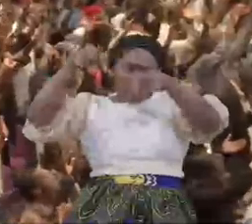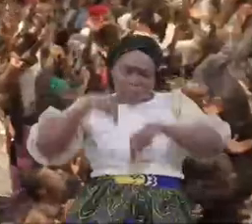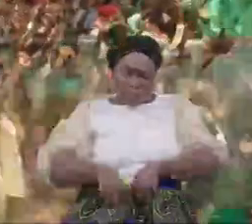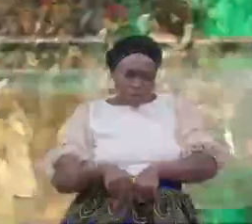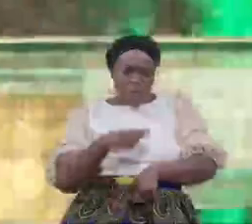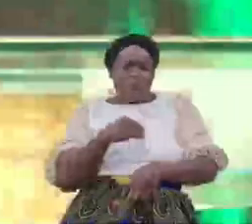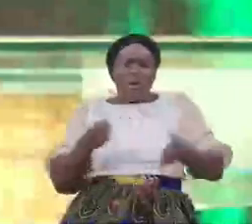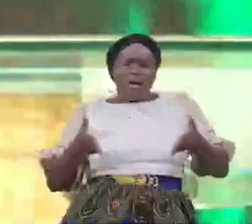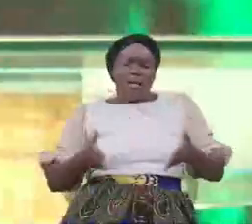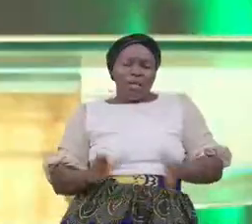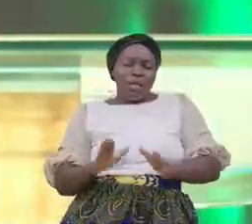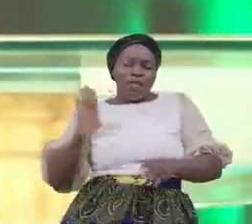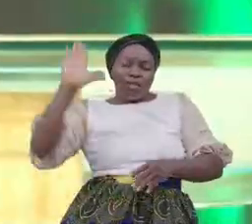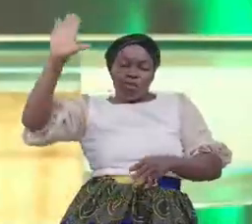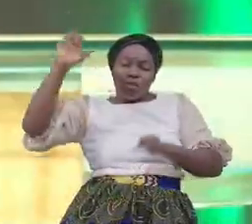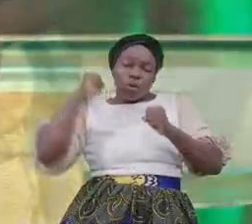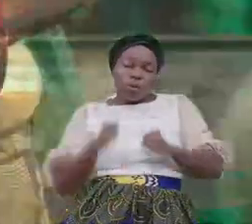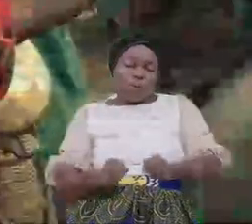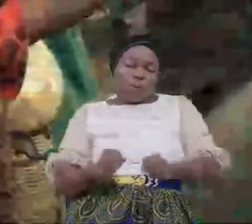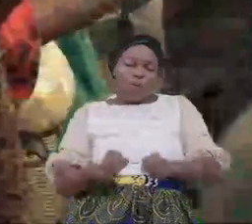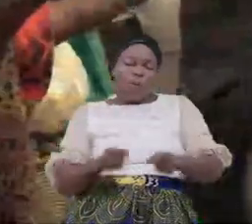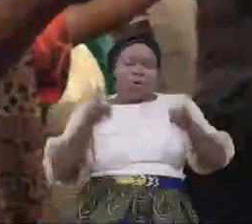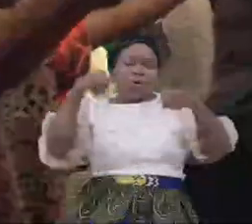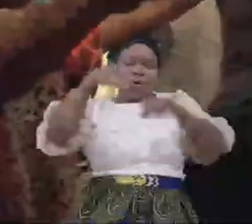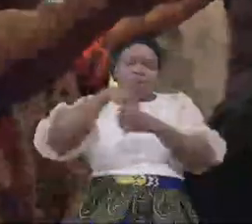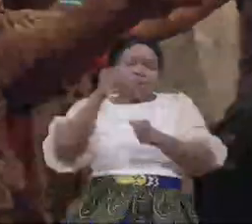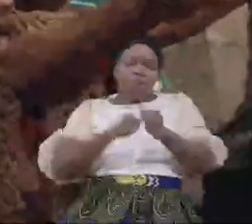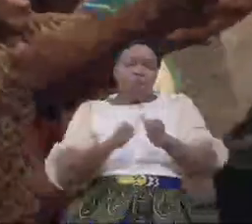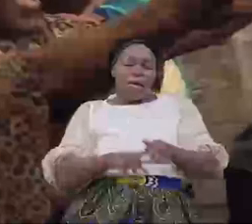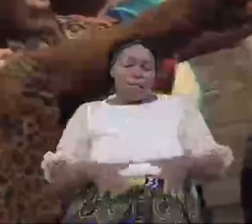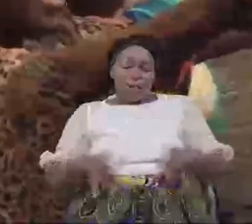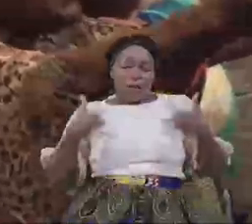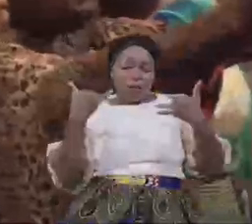que ta puissance coule dans chaque vie maintenant au nom de Jésus-Christ.